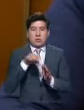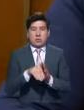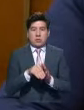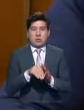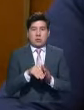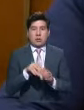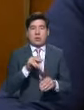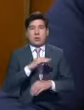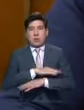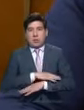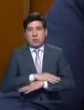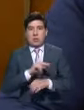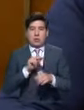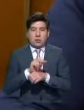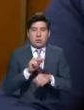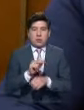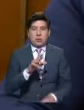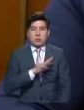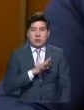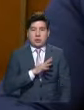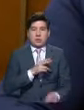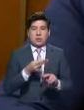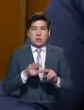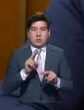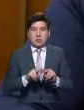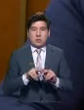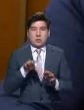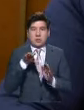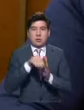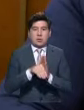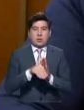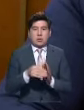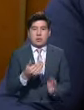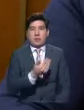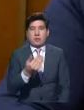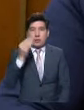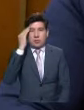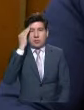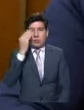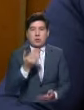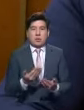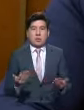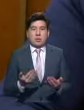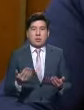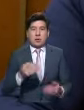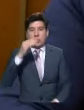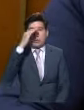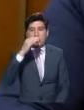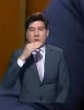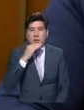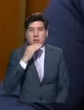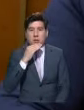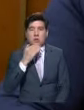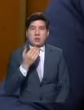тәрбиемен өстік қой. Осы тұрғыдан келгенде сіз қалай ойлайсыз? Біз мына әкенің